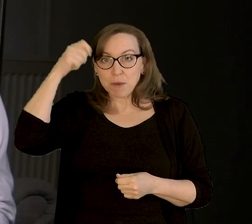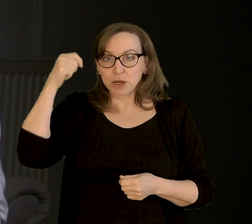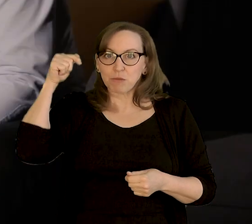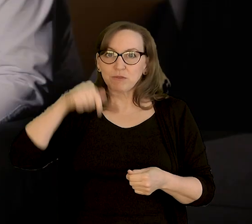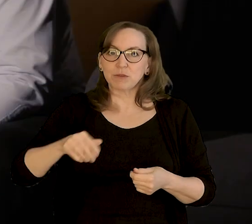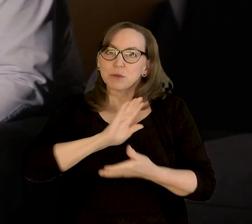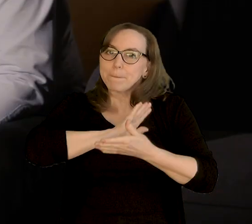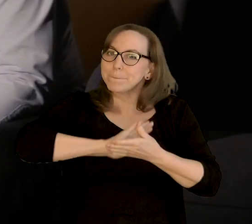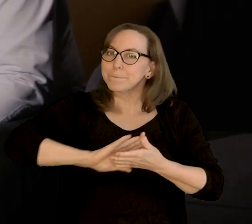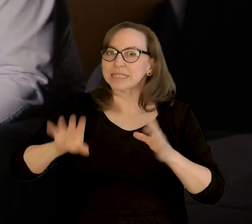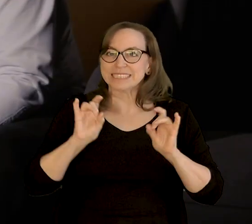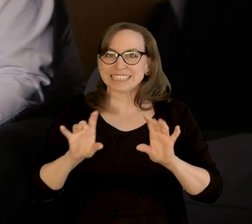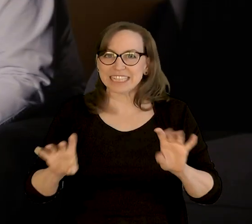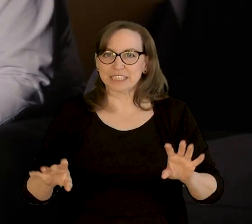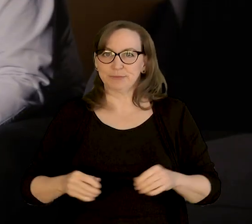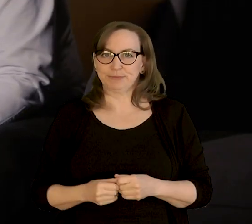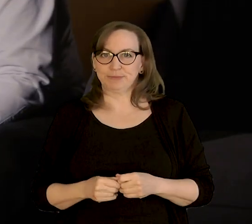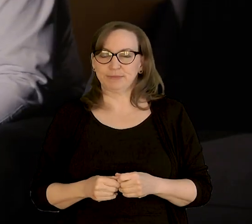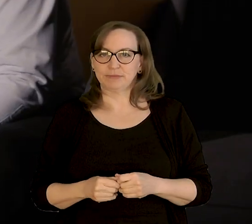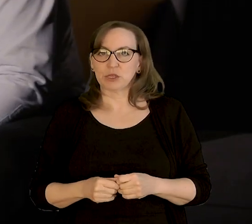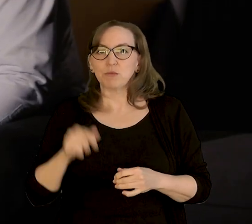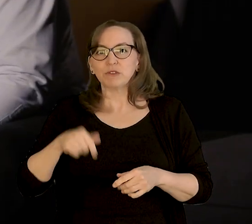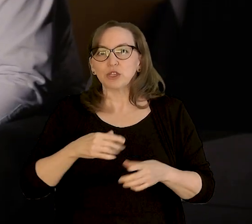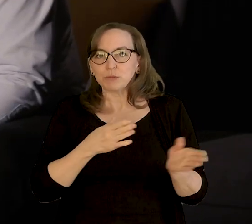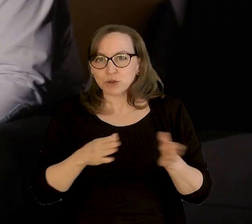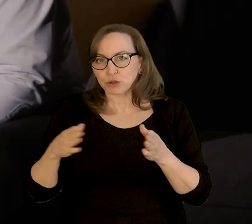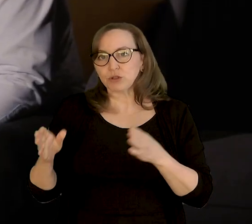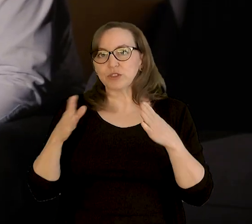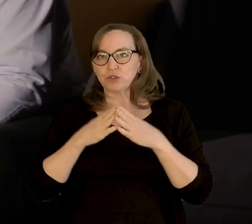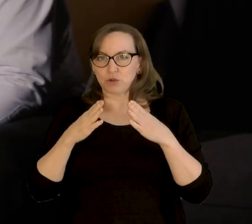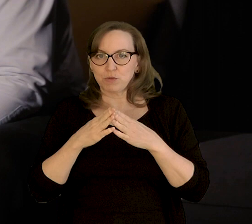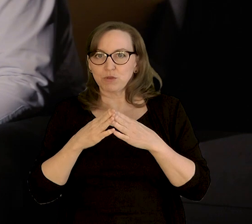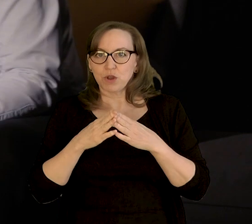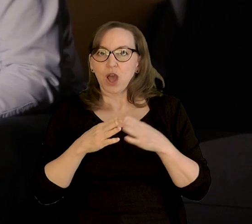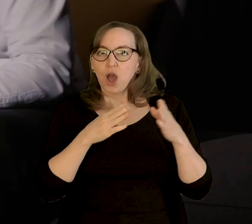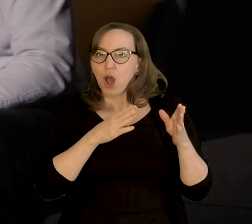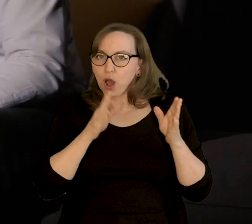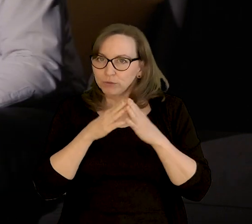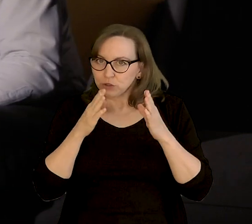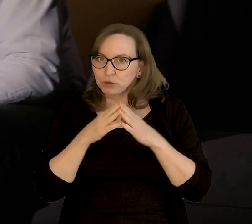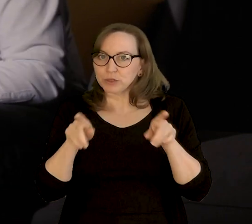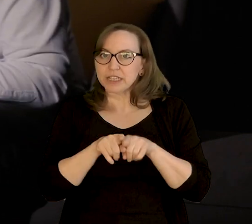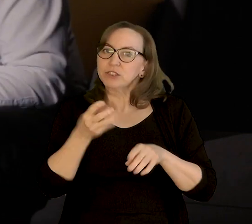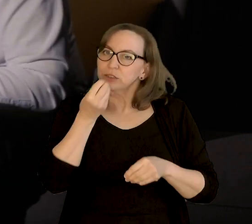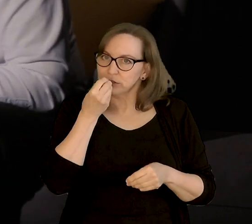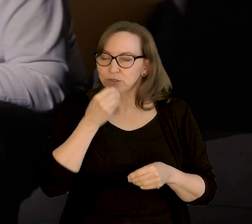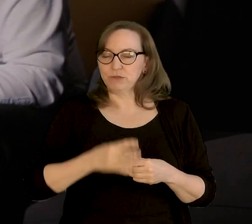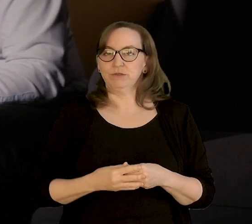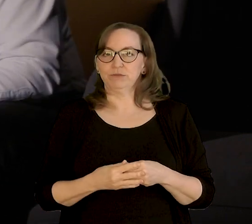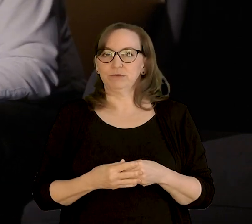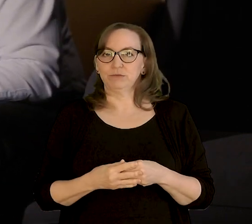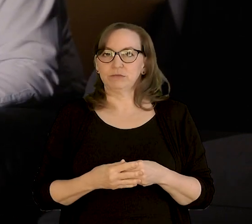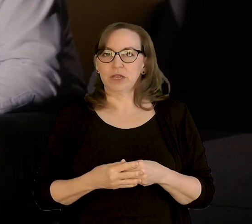skazy. Miano go przyrządzić w domu i w domu go spożywać. Co ciekawe, żadna